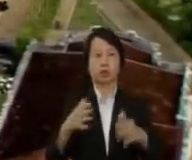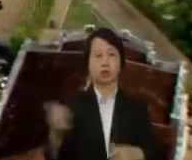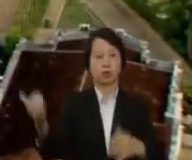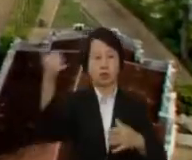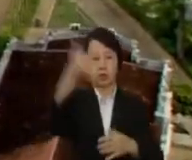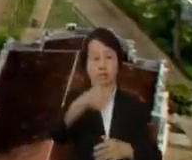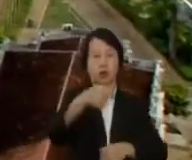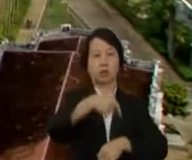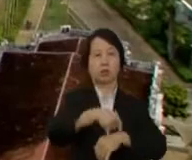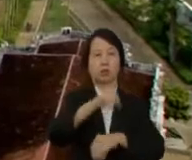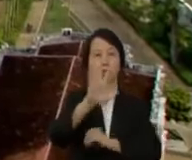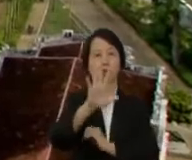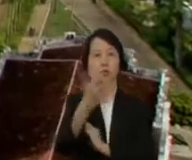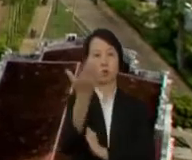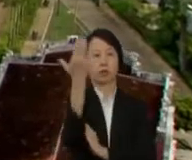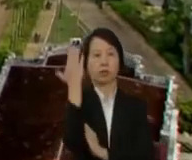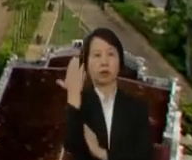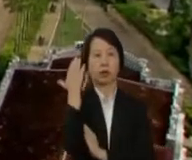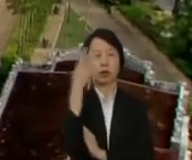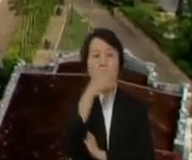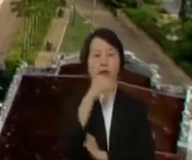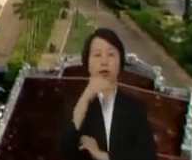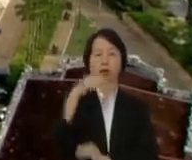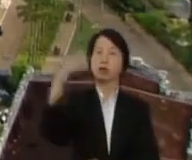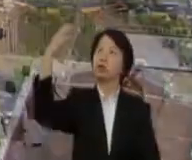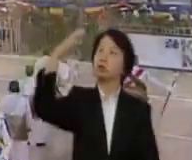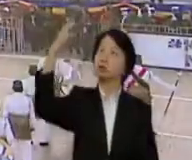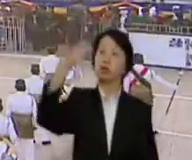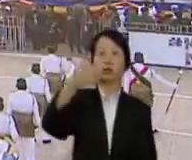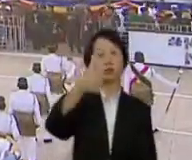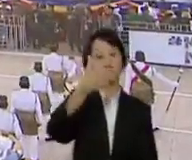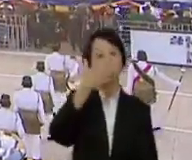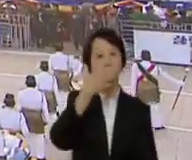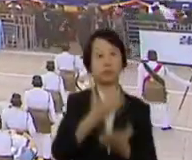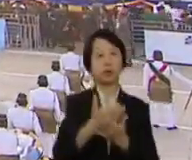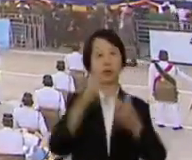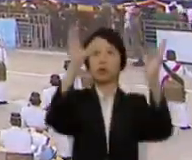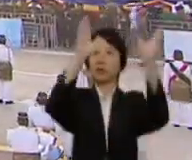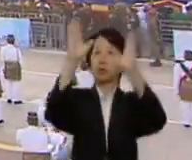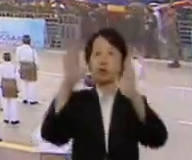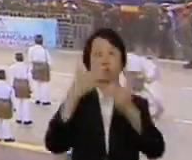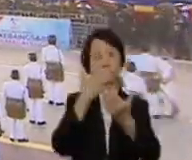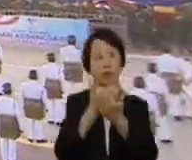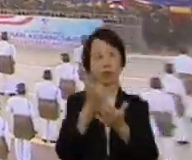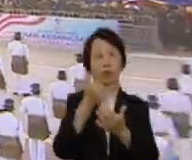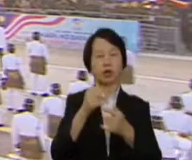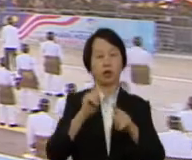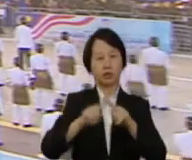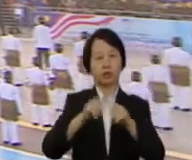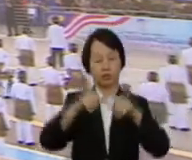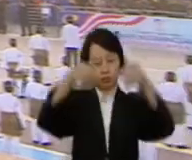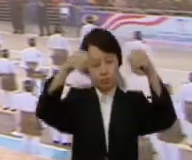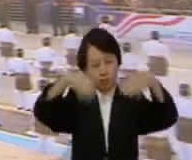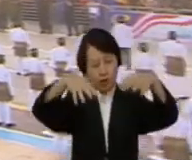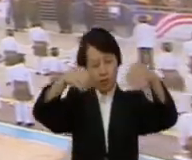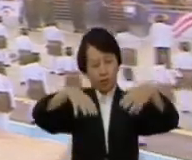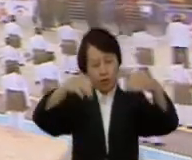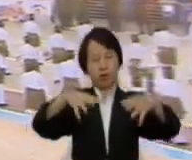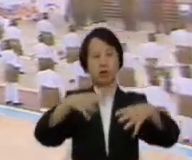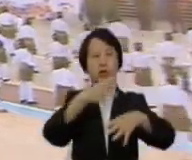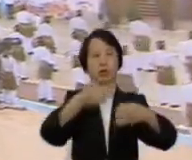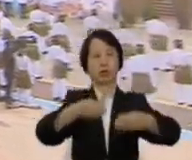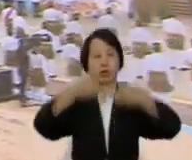hadir seawal 5 pagi, dan cuaca juga begitu baik pada pagi ini. Ya, akan merahmati dan juga